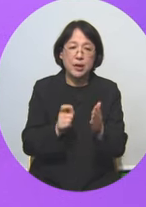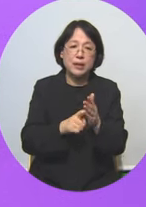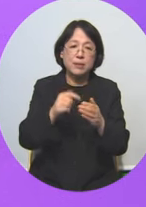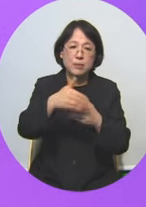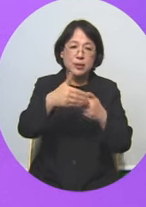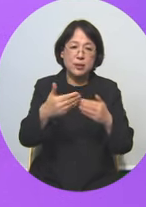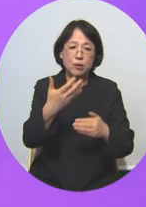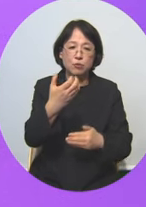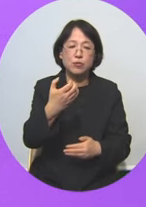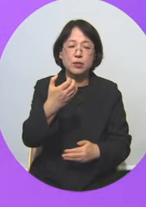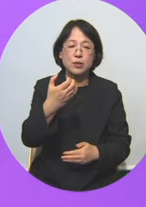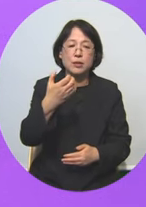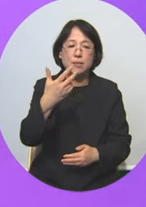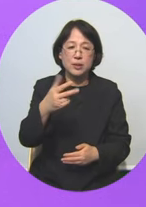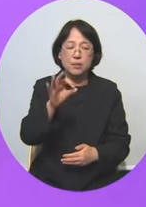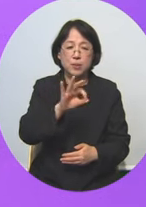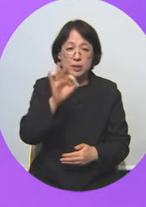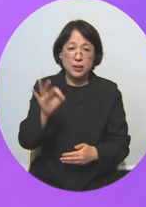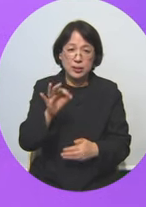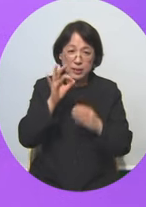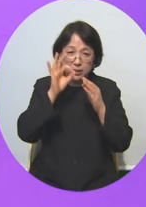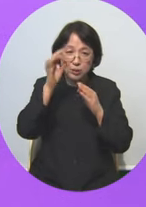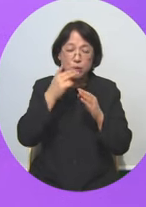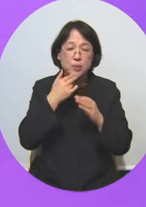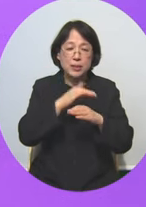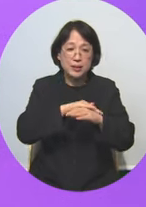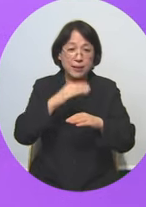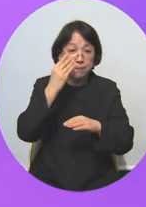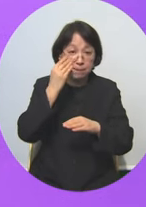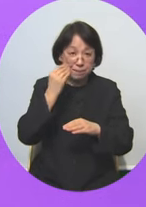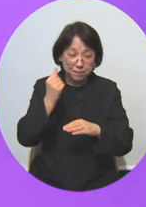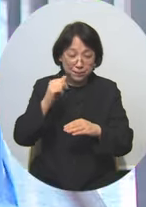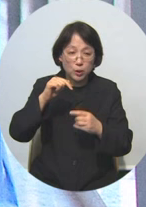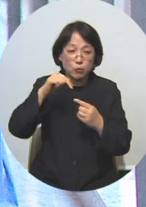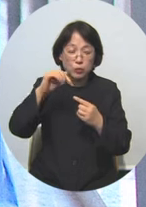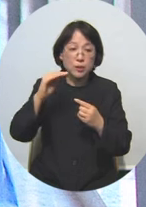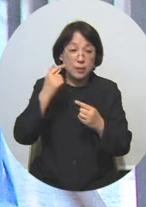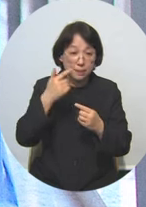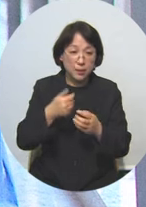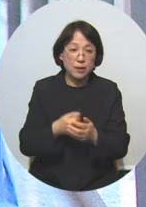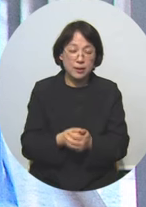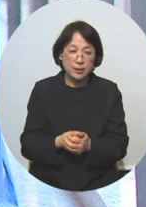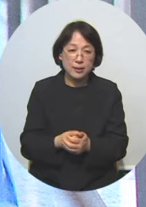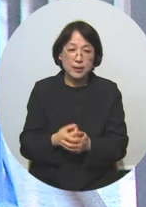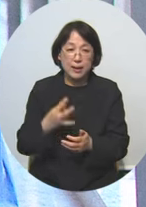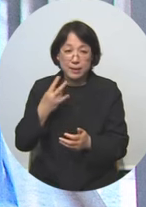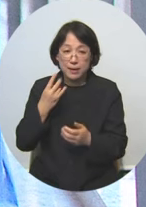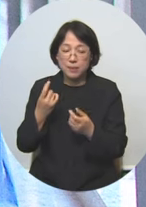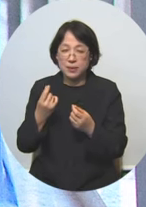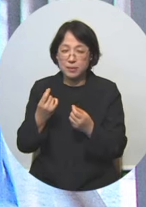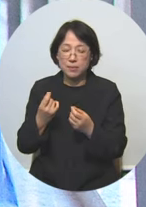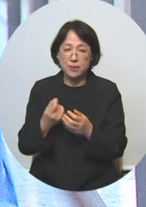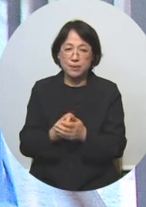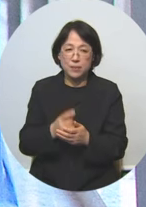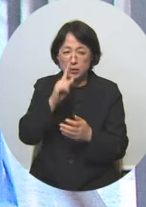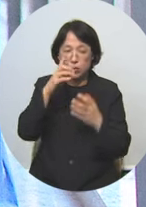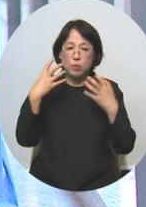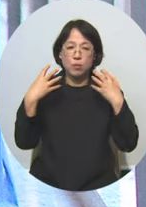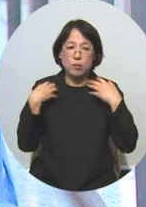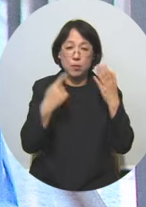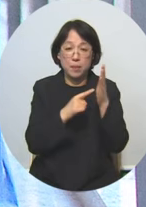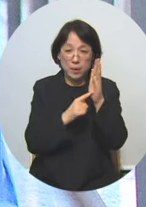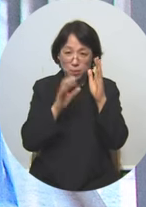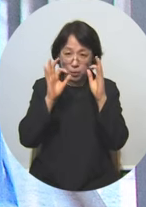97%가 차질 없이 운영되고 있다, 이런 통계가 나왔군요. 네, 그렇습니다. 정부 발표를 지금 한번 살펴보면 4월 16일